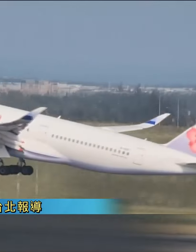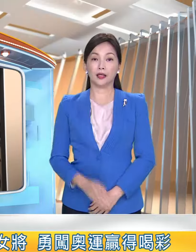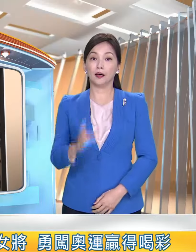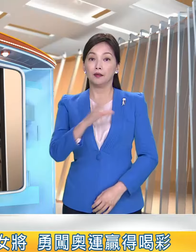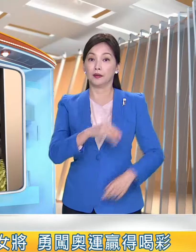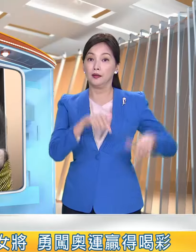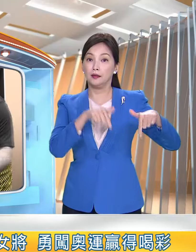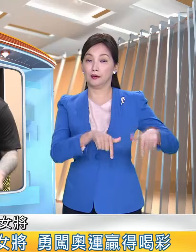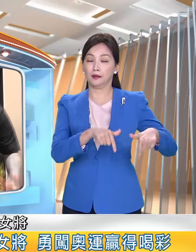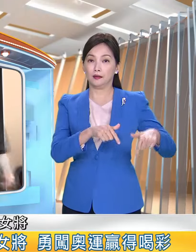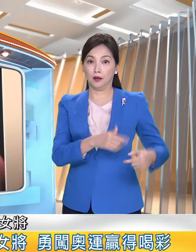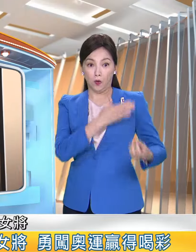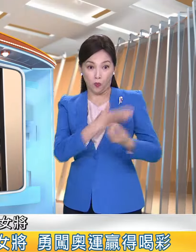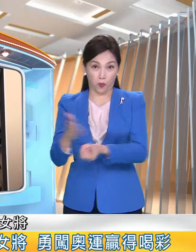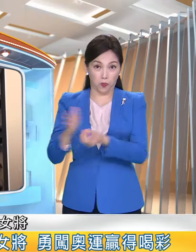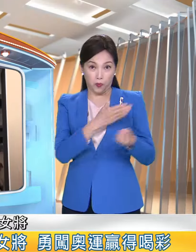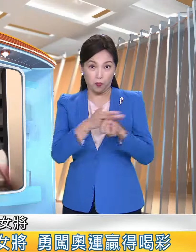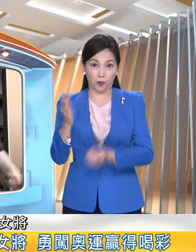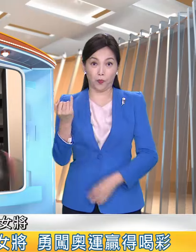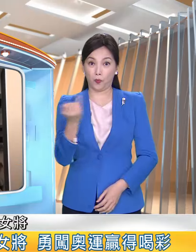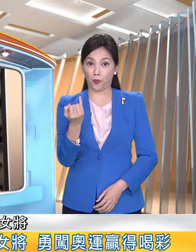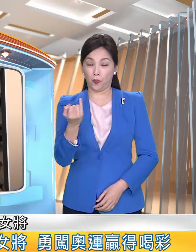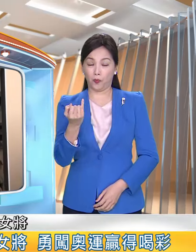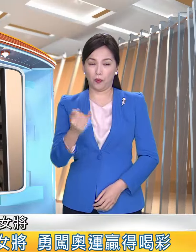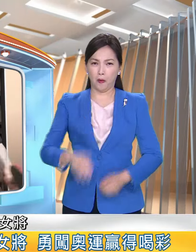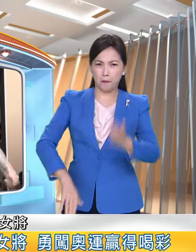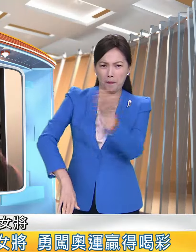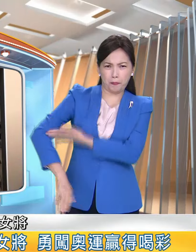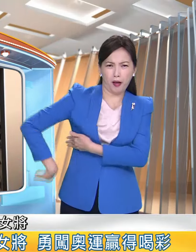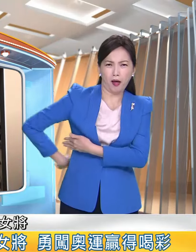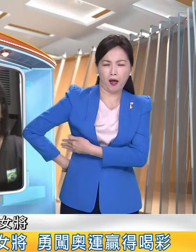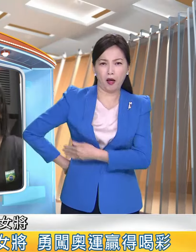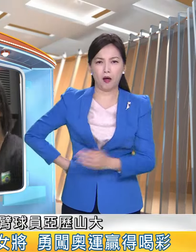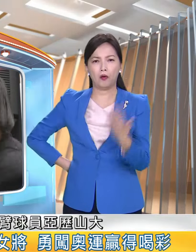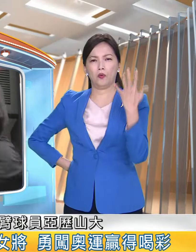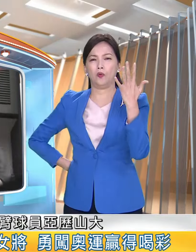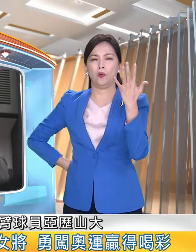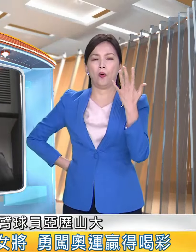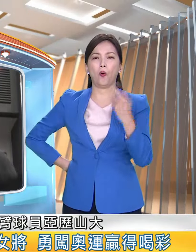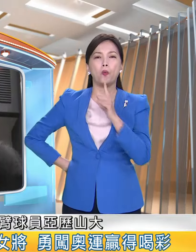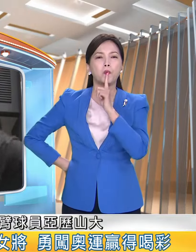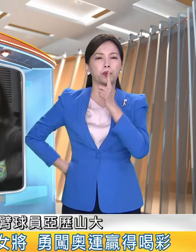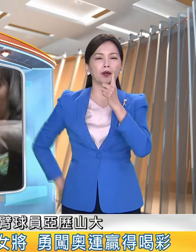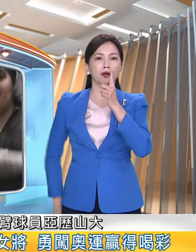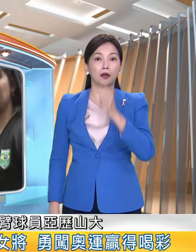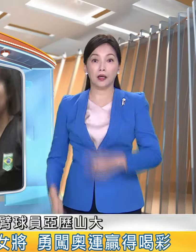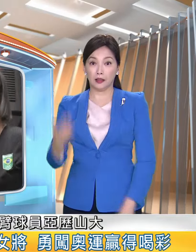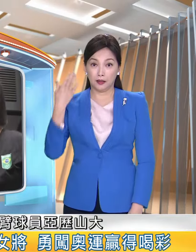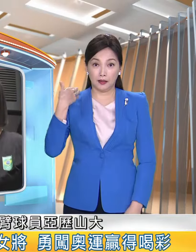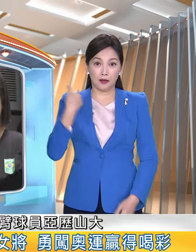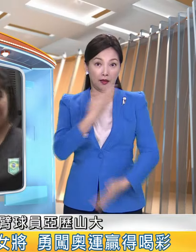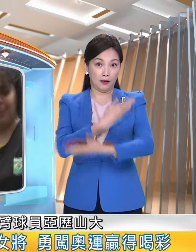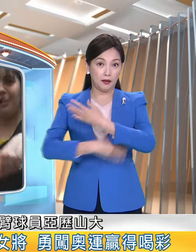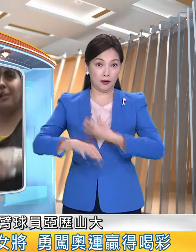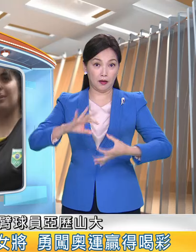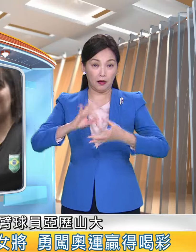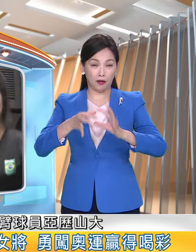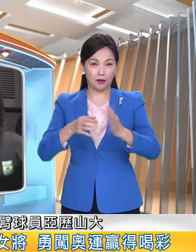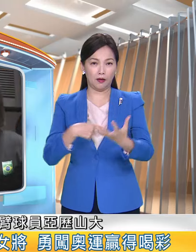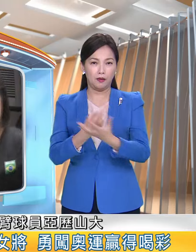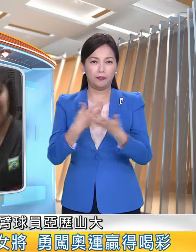道。 巴西有一位桌球女将，是只有左手的独臂球员亚历山